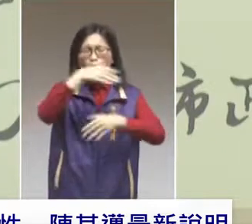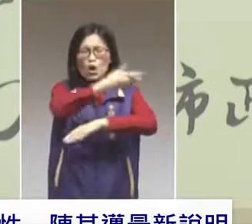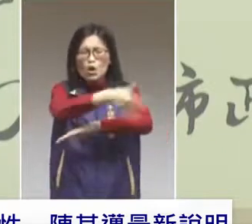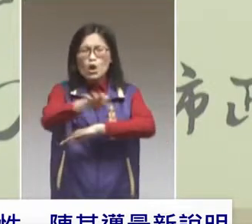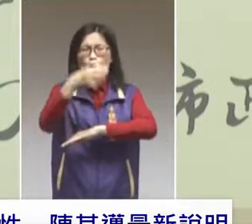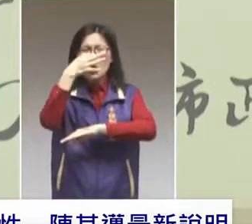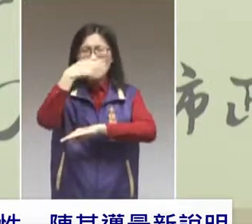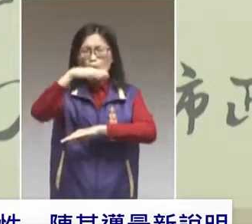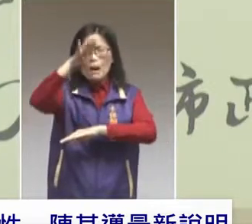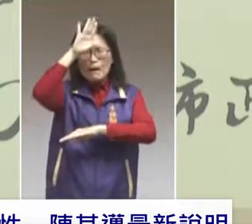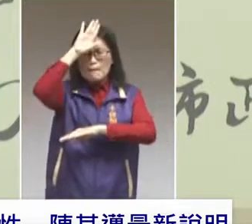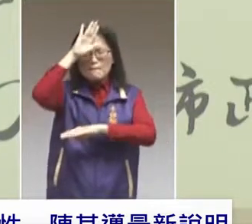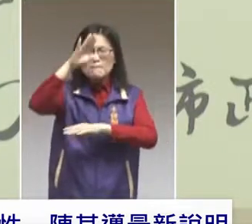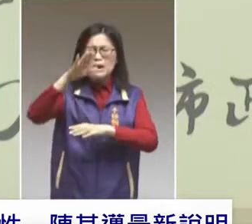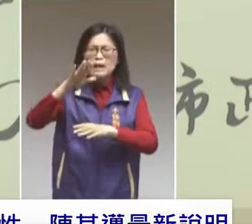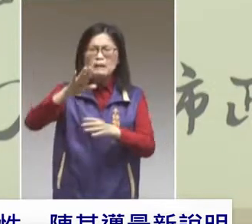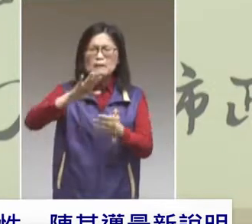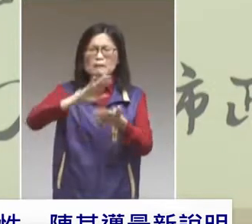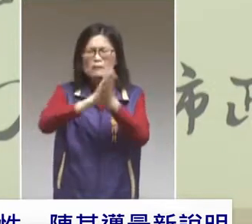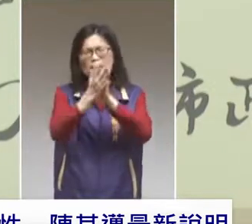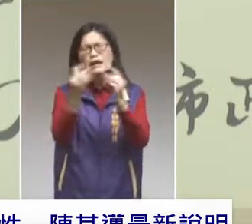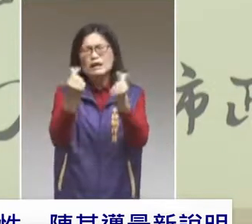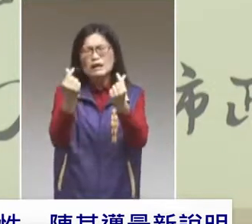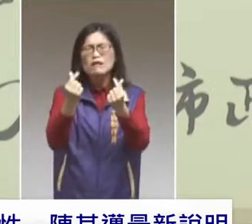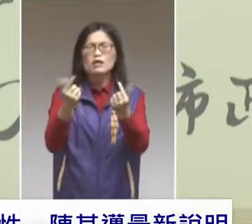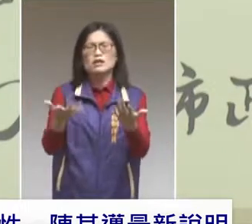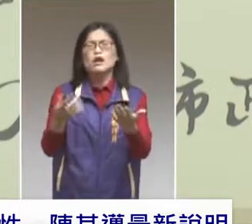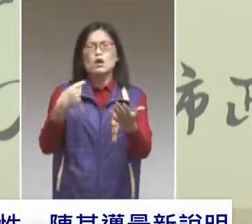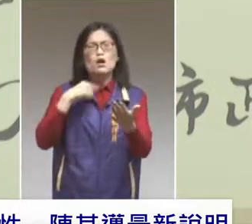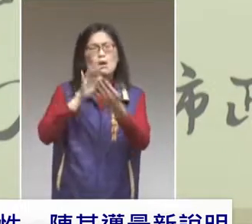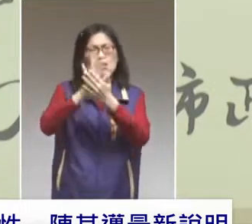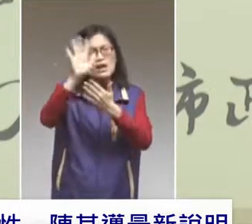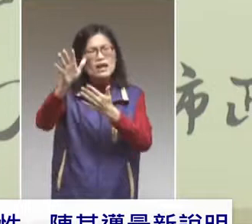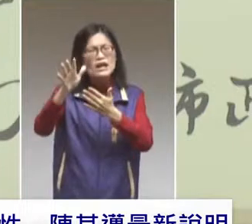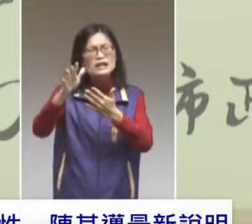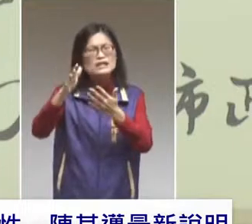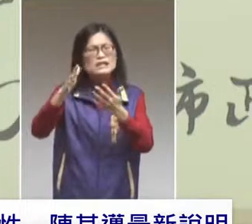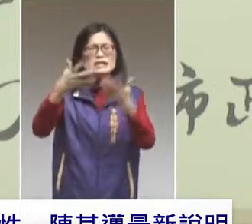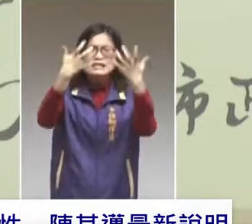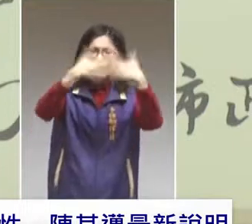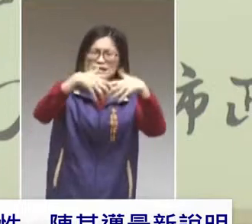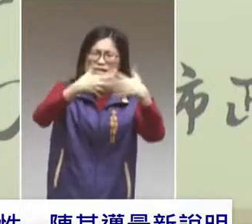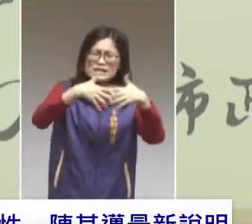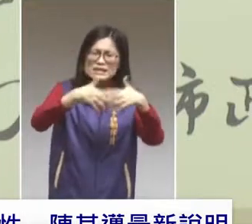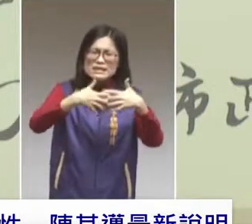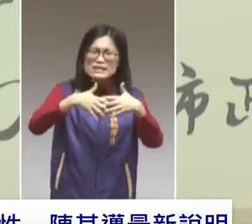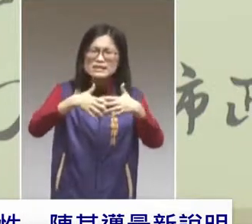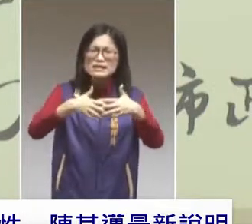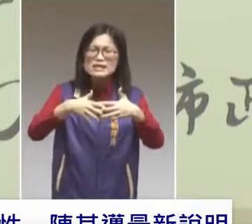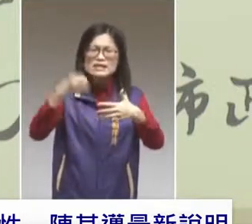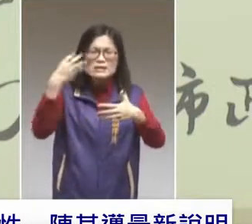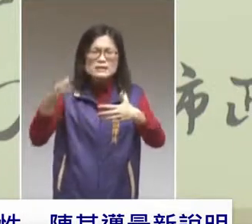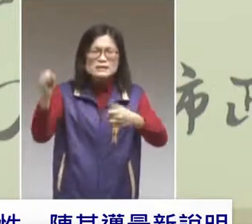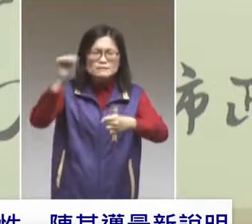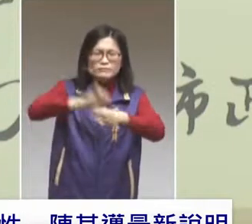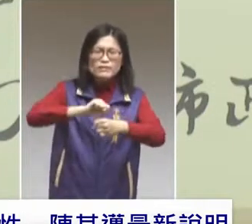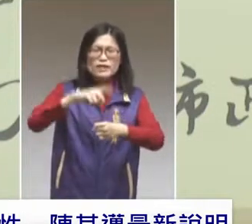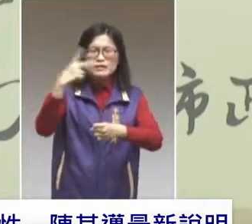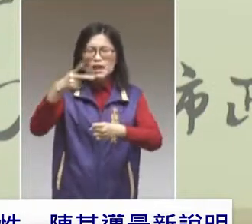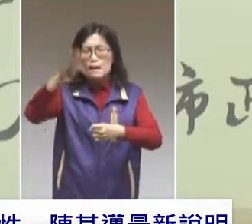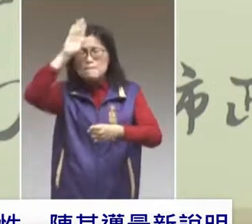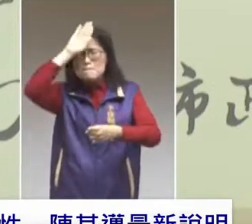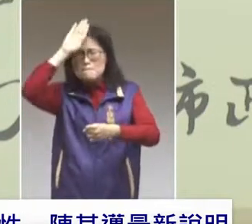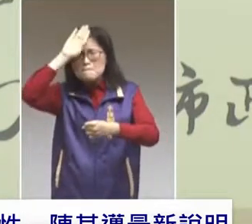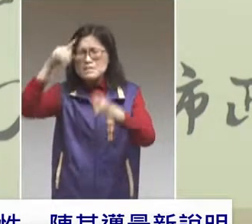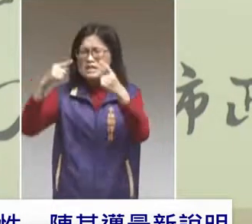是很难避免，所以我们也要针对未来的防疫的措施设备，那还有怎